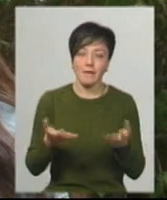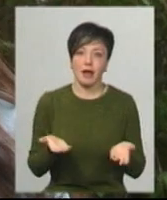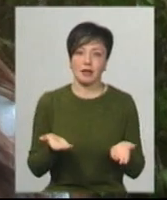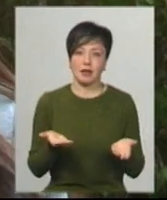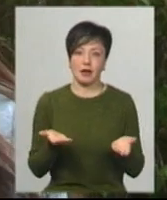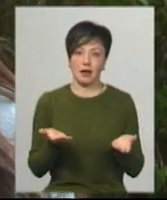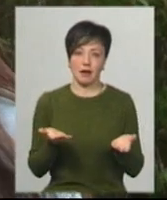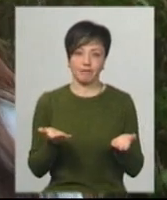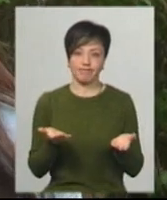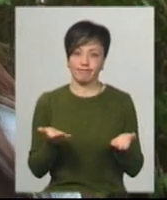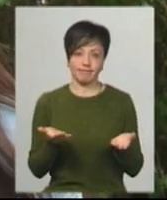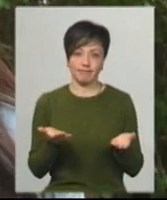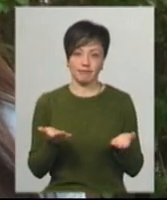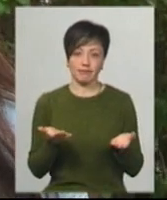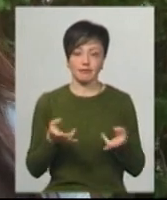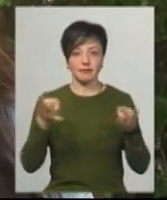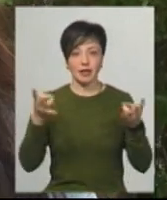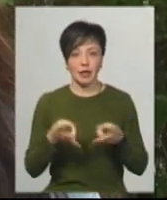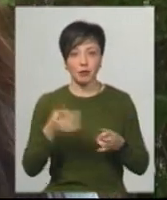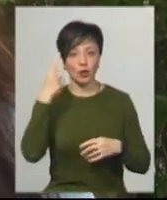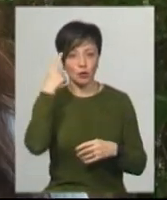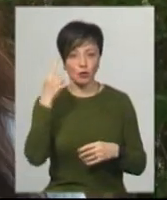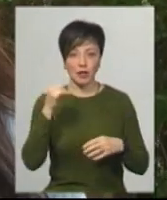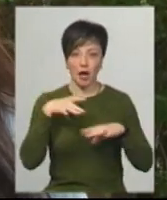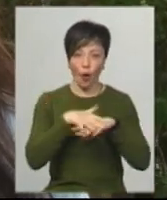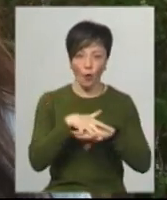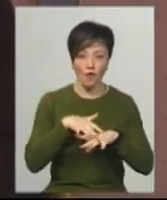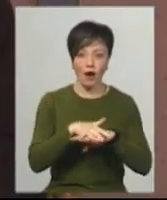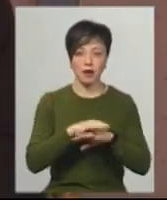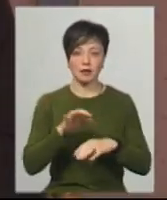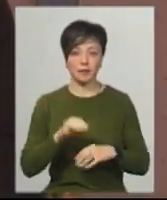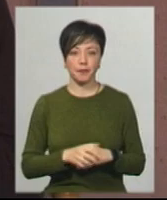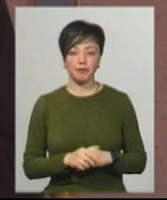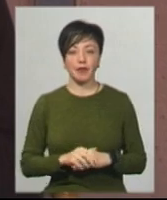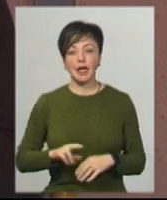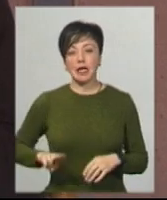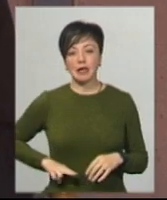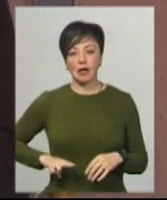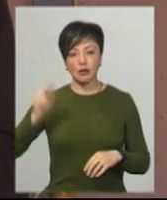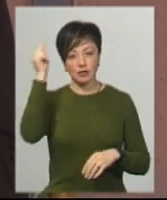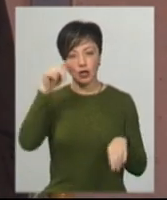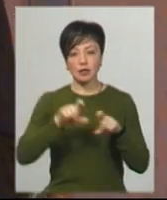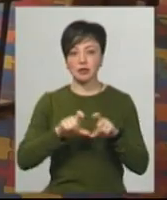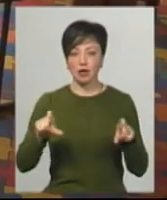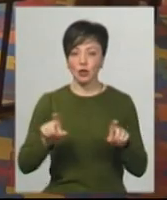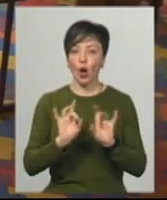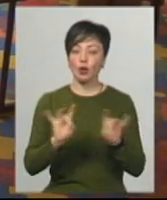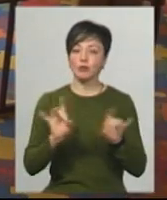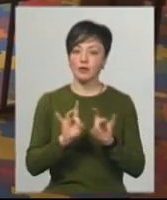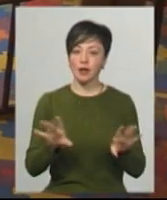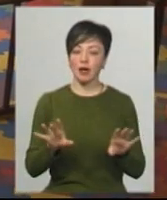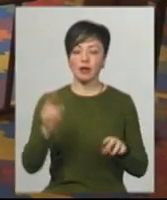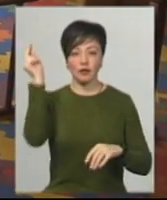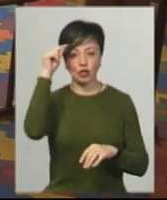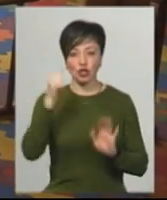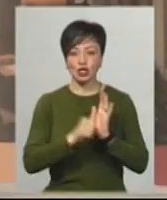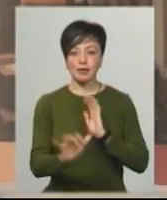там треба і думати, і рахувати. Директорка навчального закладу Галина Воробель розповідає, у школі